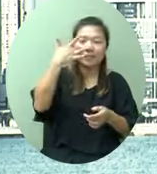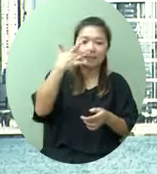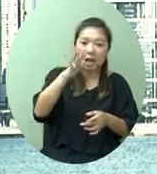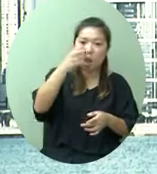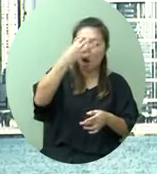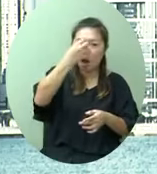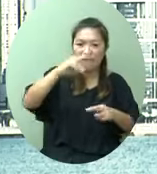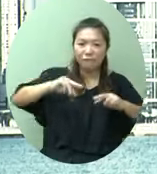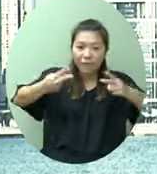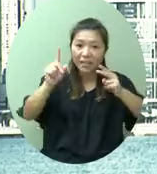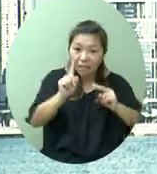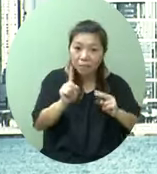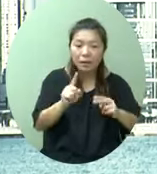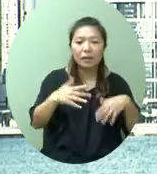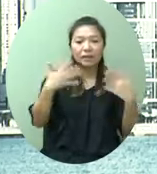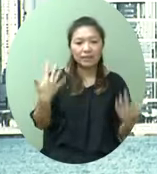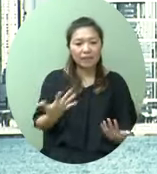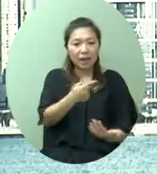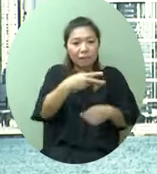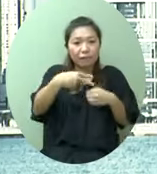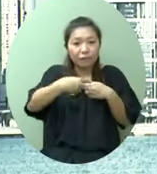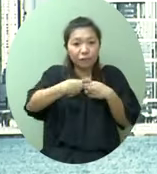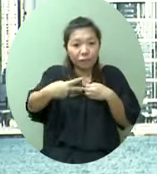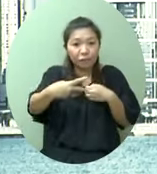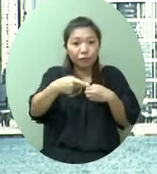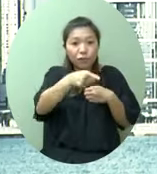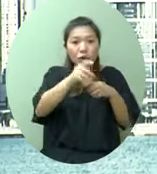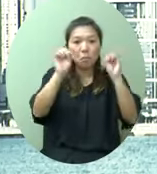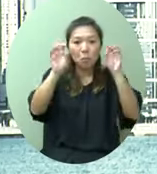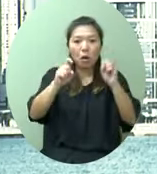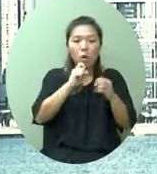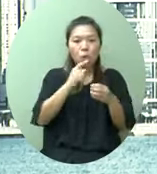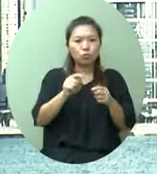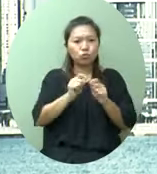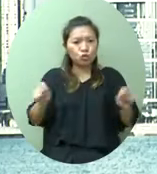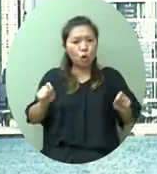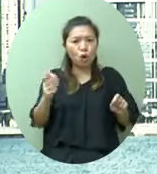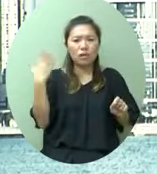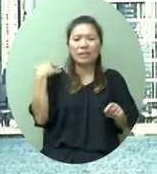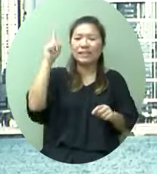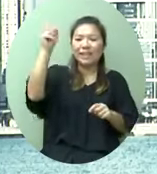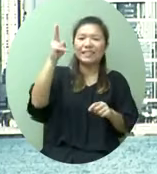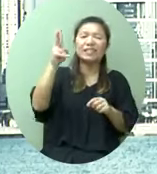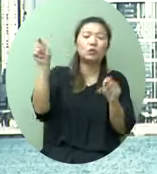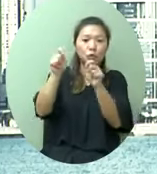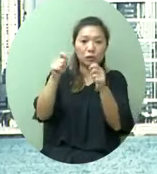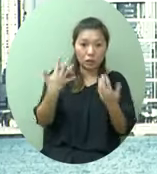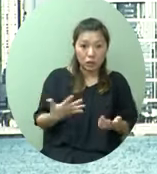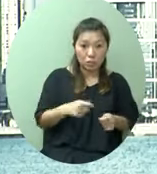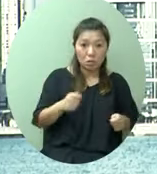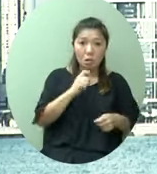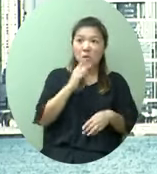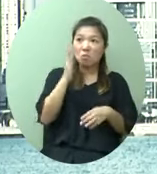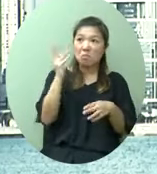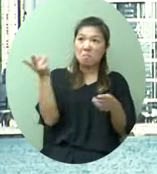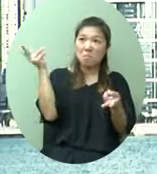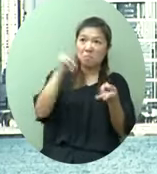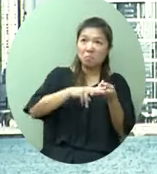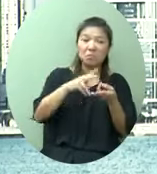展。今年嘅附篇嘅幅度係特別長嘅嚇，就我諗係比往年咧係長多過一半